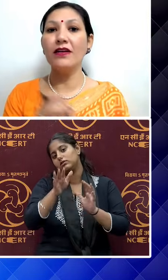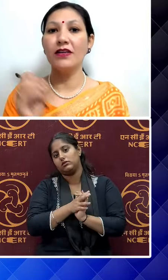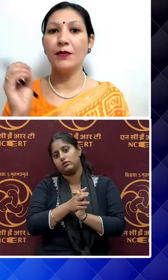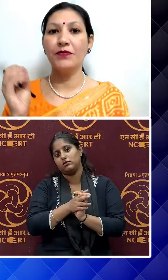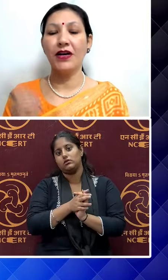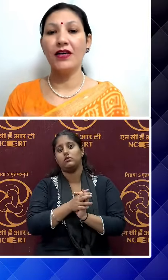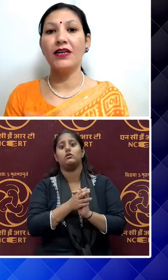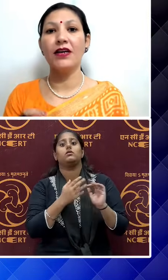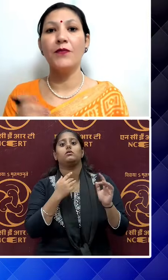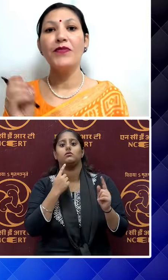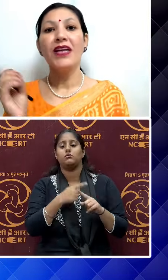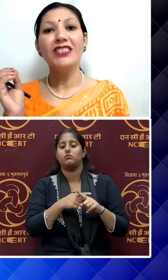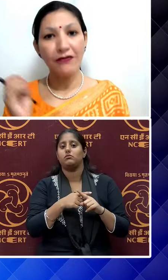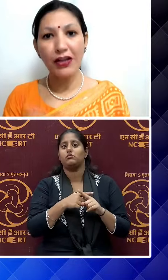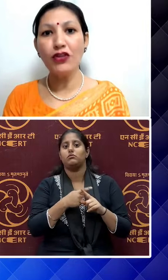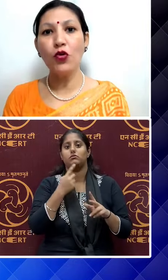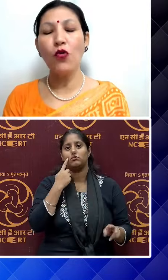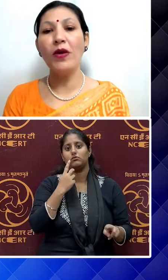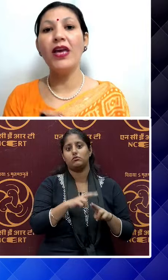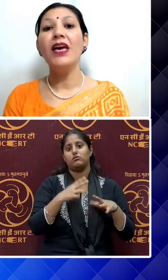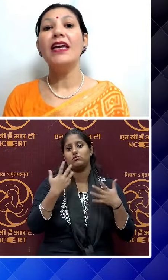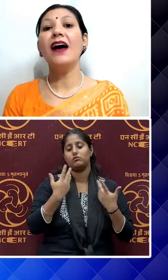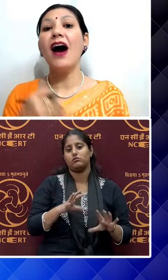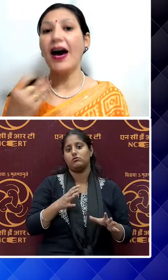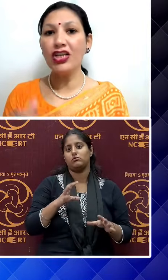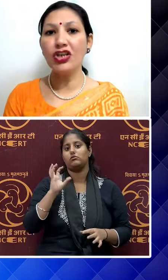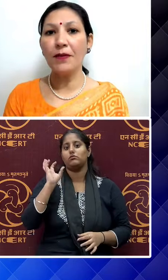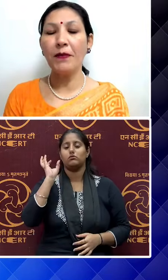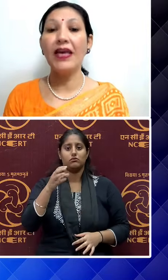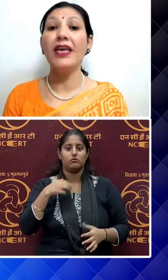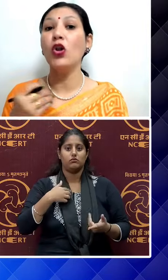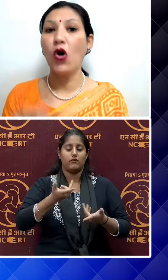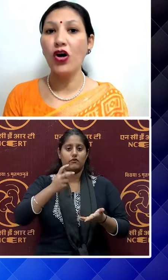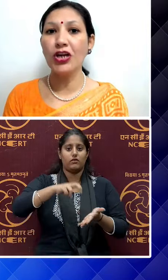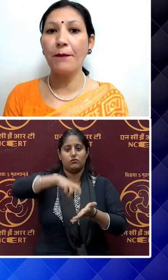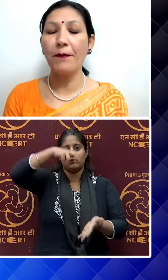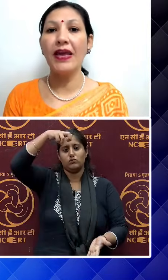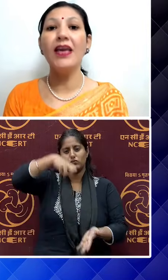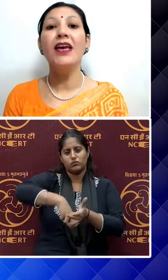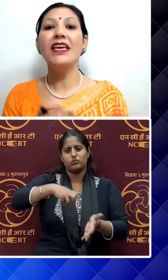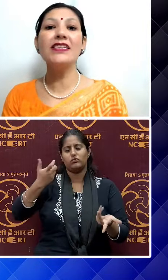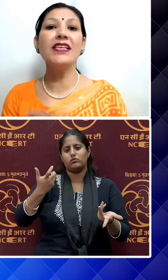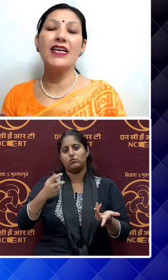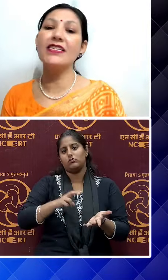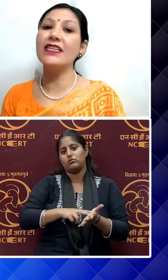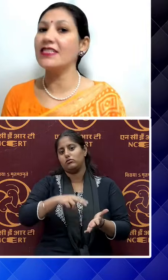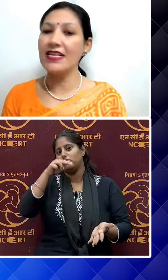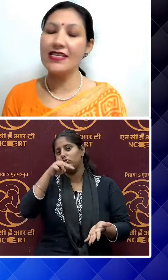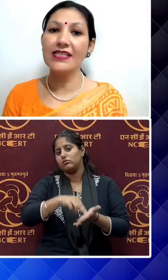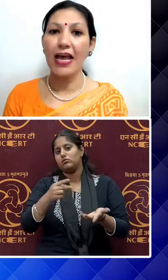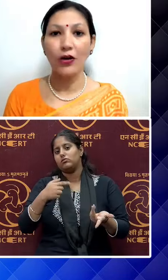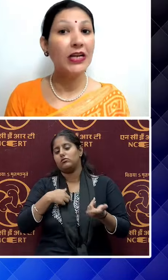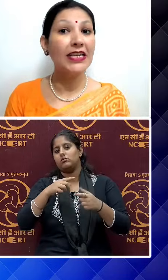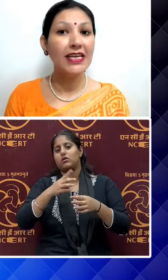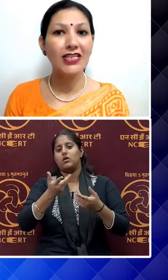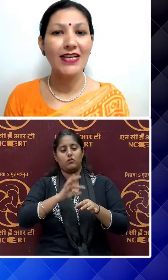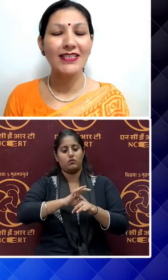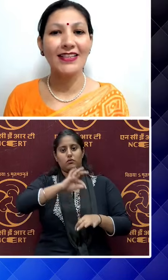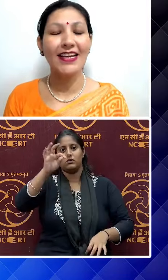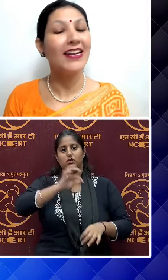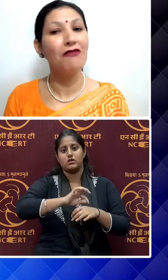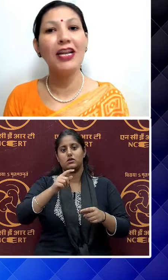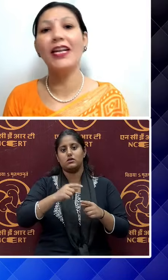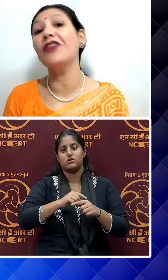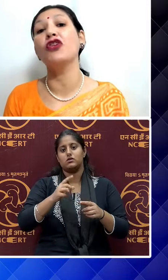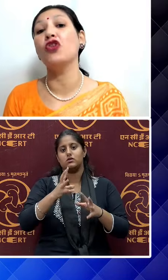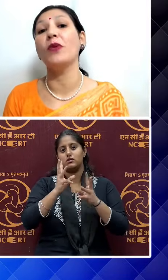भी अगर जेवलिन थ्रो में या हाई जंप में या लॉन्ग जंप में किस तरह से डिस्टेंसेस कैलकुलेट किए जा सकते